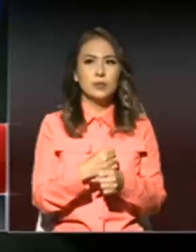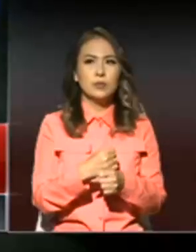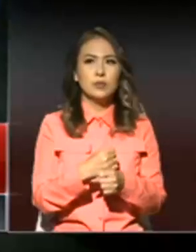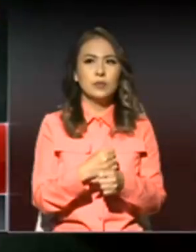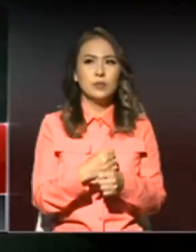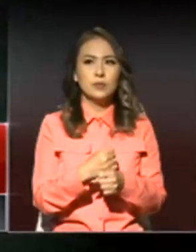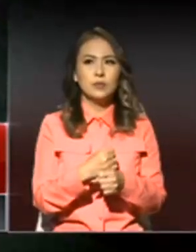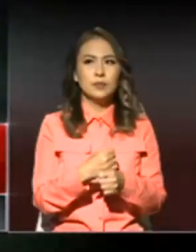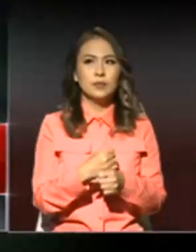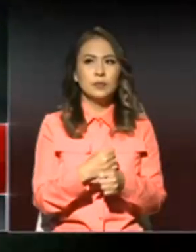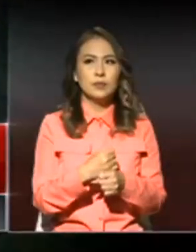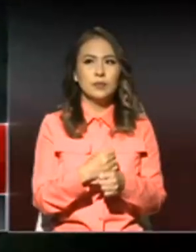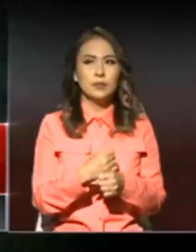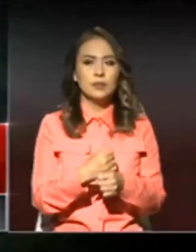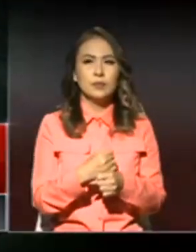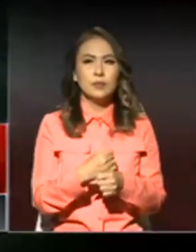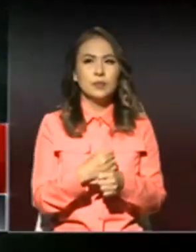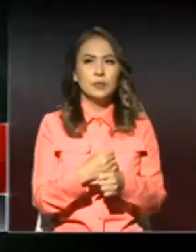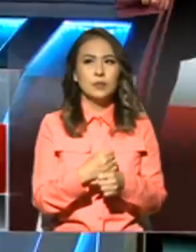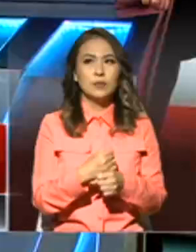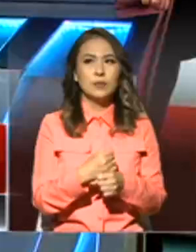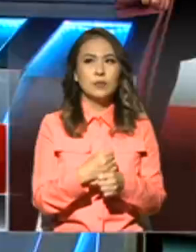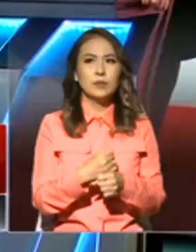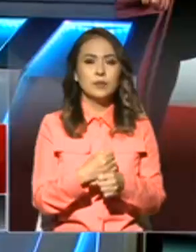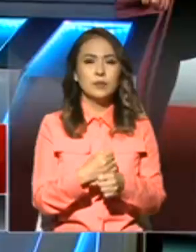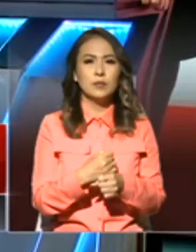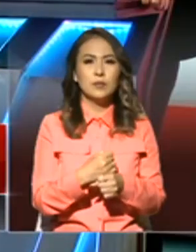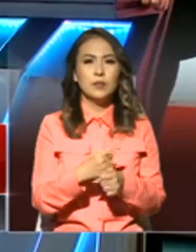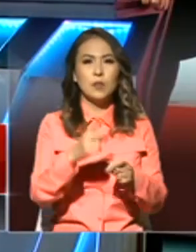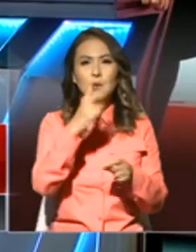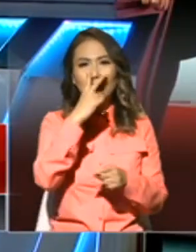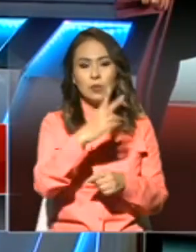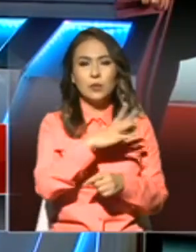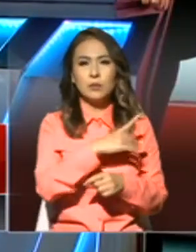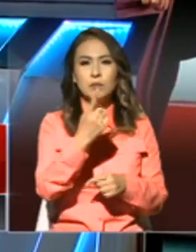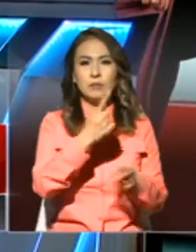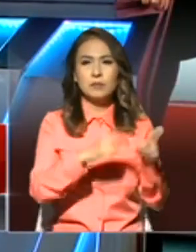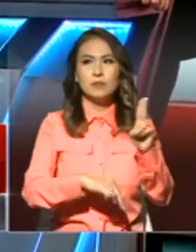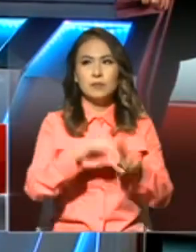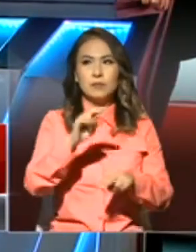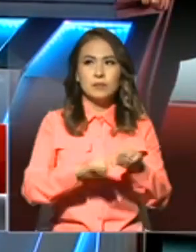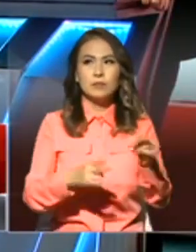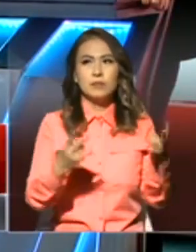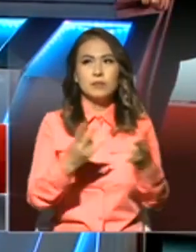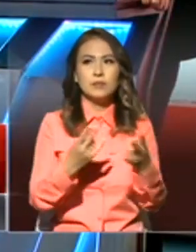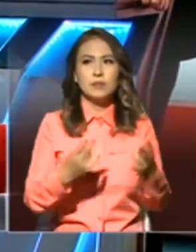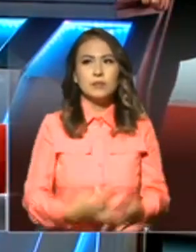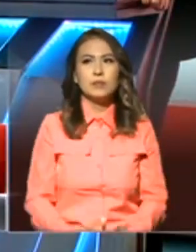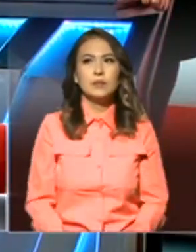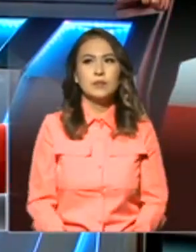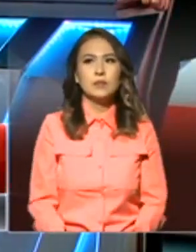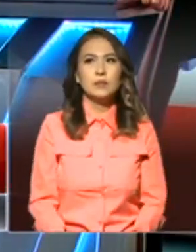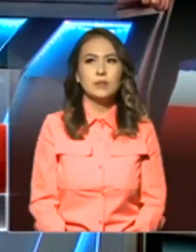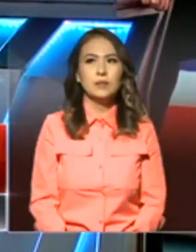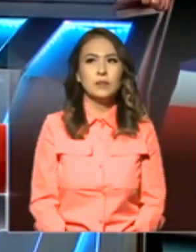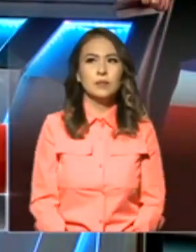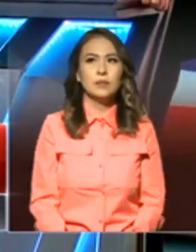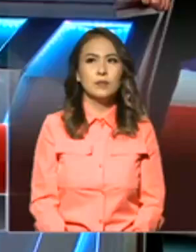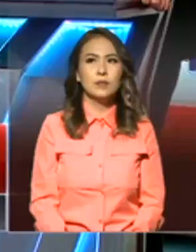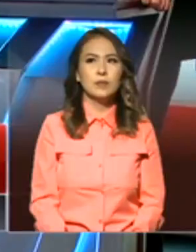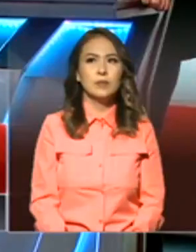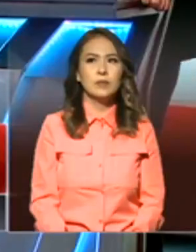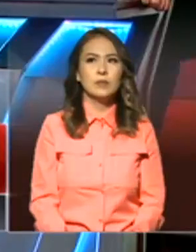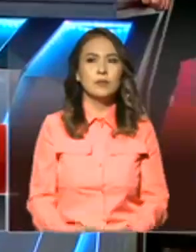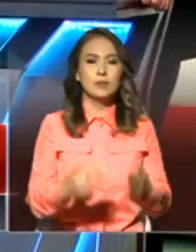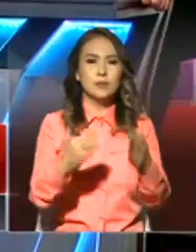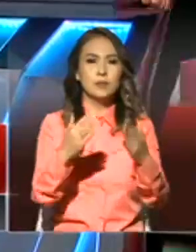құрылыс компаниялары. Неге көрмейтінін дәлелдеу үшін ол алдымен салу керек қой, тым болмаса. Жоқ, қараңыздар, неге біз баспана